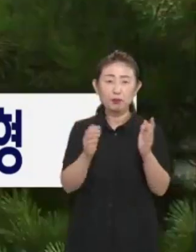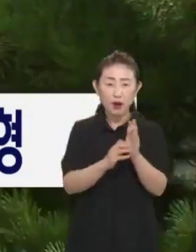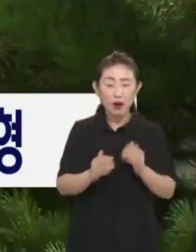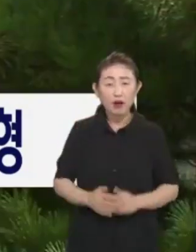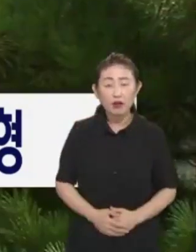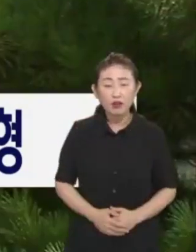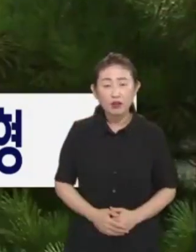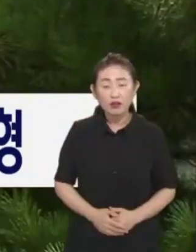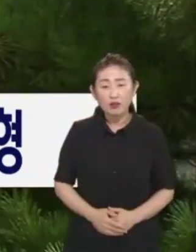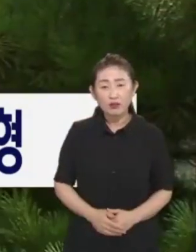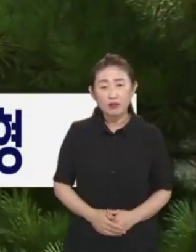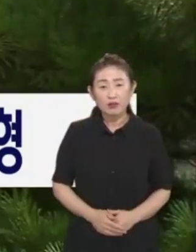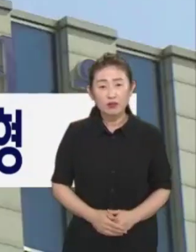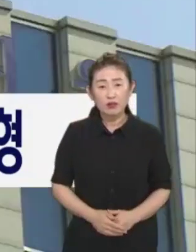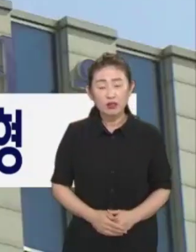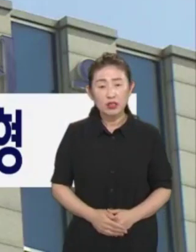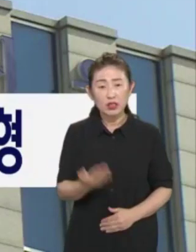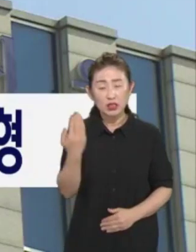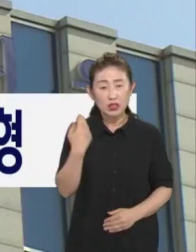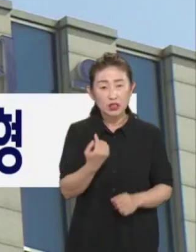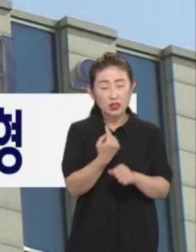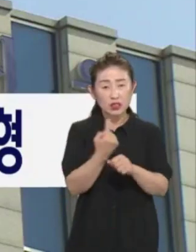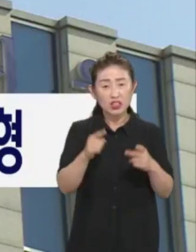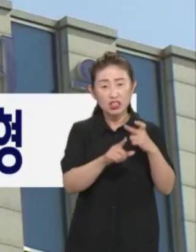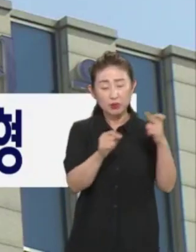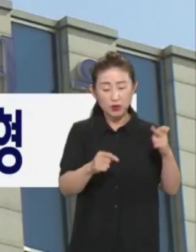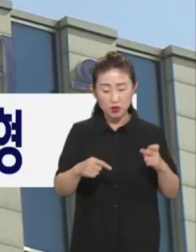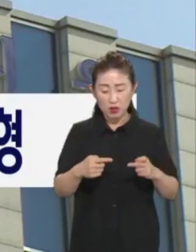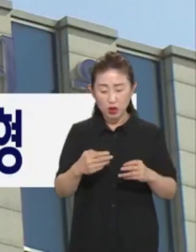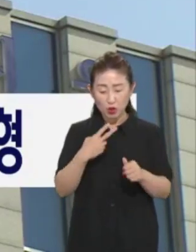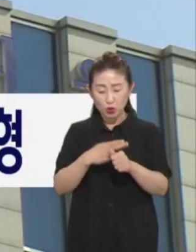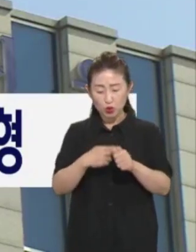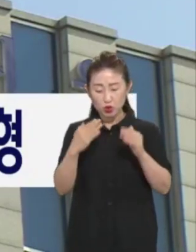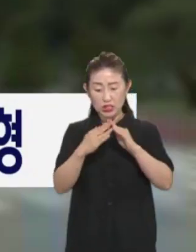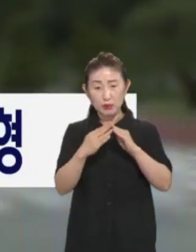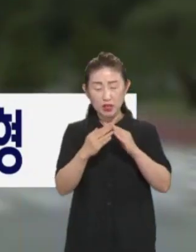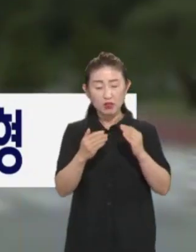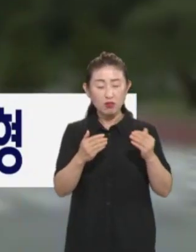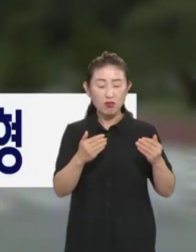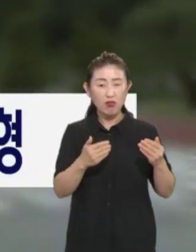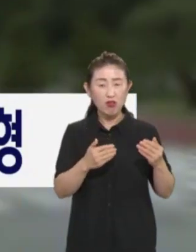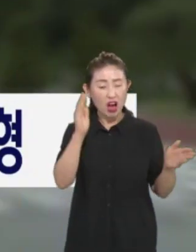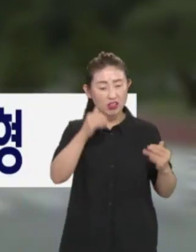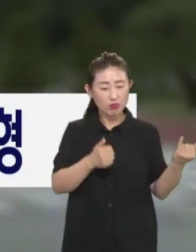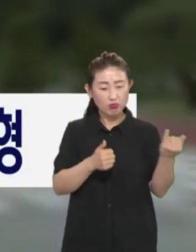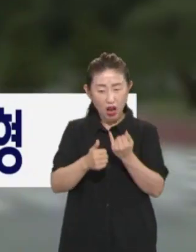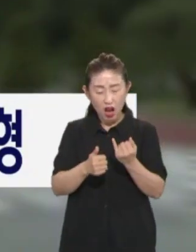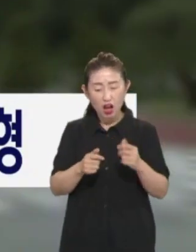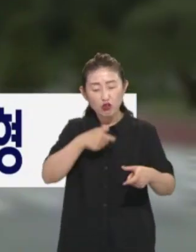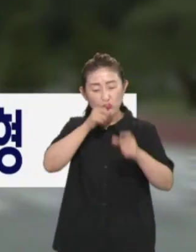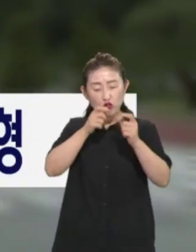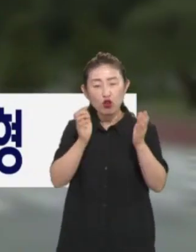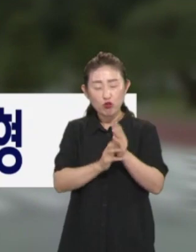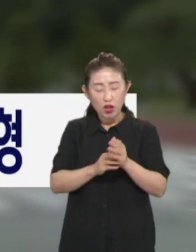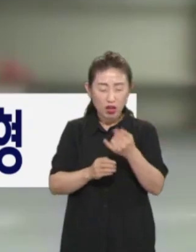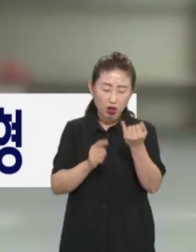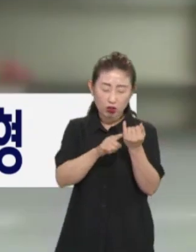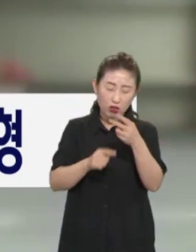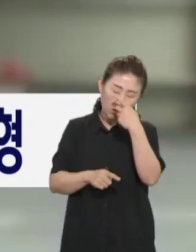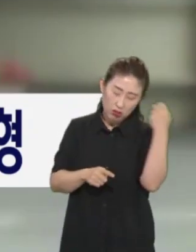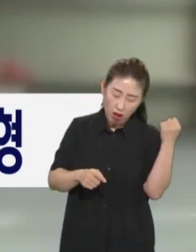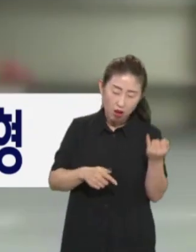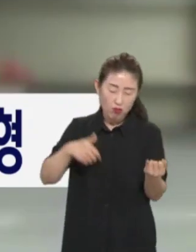공주지원 김매경 부장판사는 지난해 12월 자신의 집에서 함께 술을 마시다 잠든 재학생 B씨를 성폭행하고